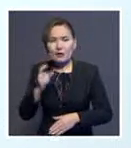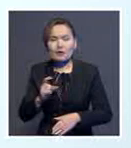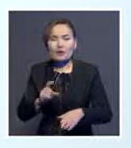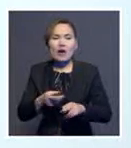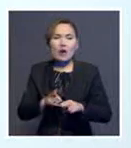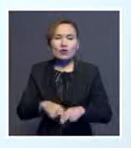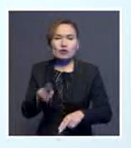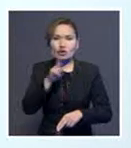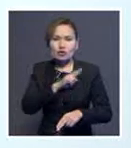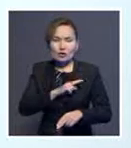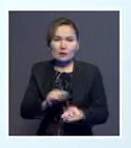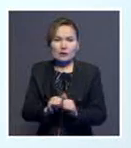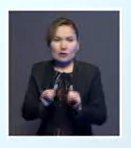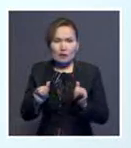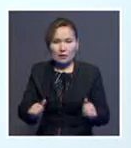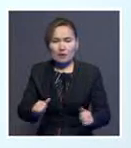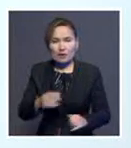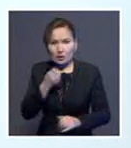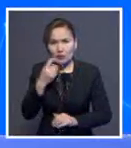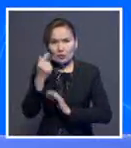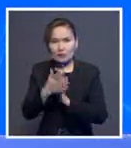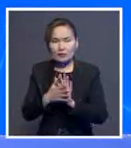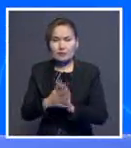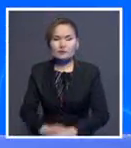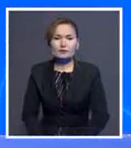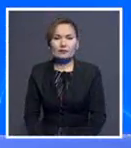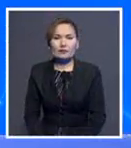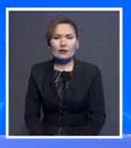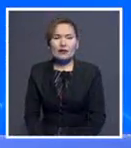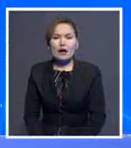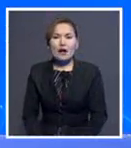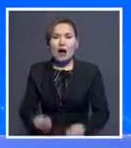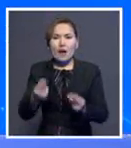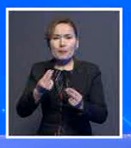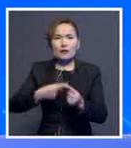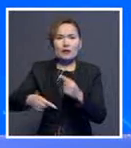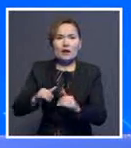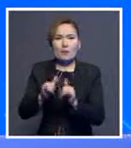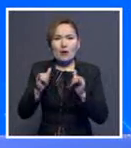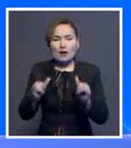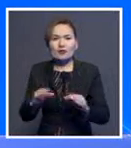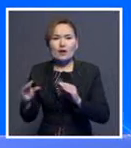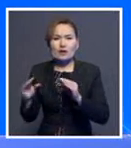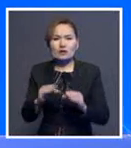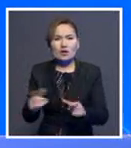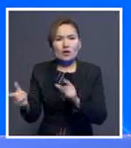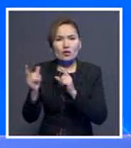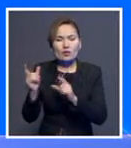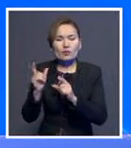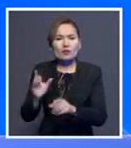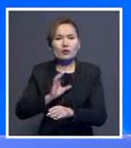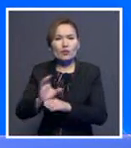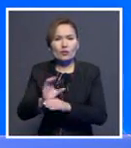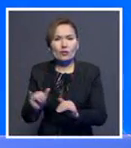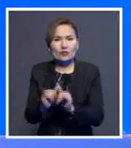мәдени деңгейінің дәлелі екенін түсінеміз. Ішкі табыстың 8% көлік секторының үлесінде. Бұл туралы бүгін